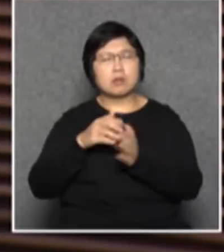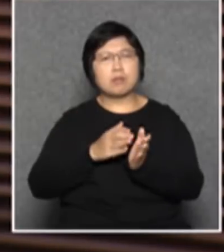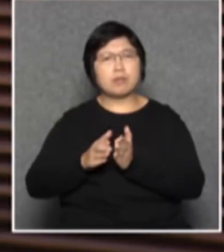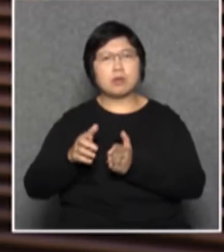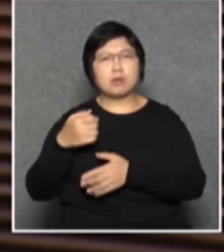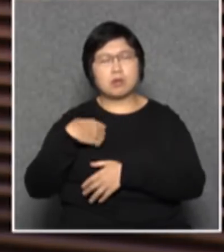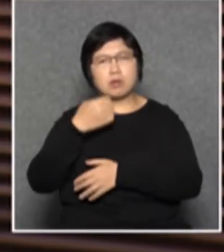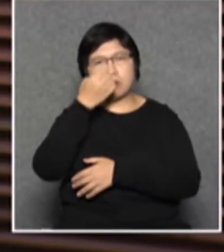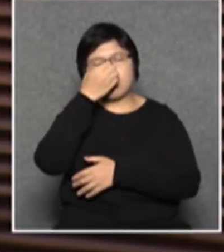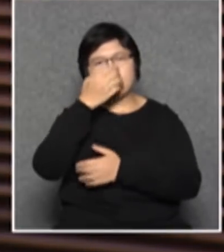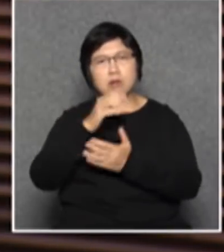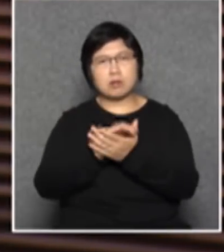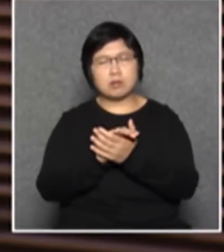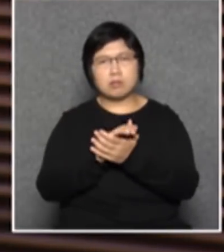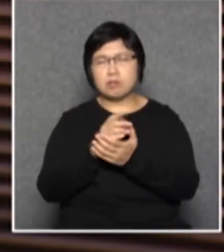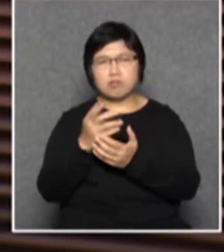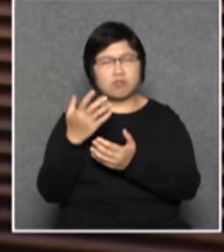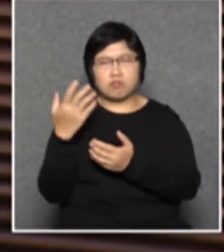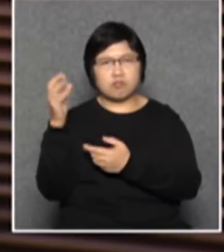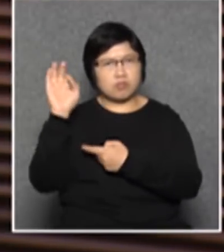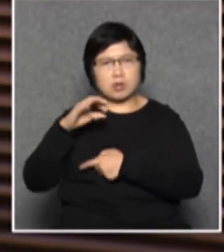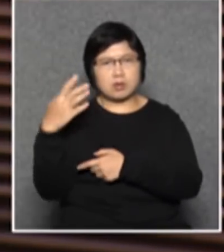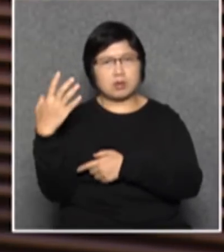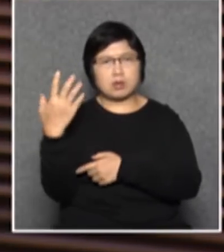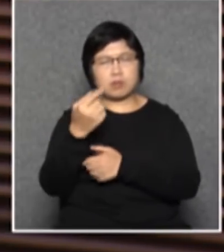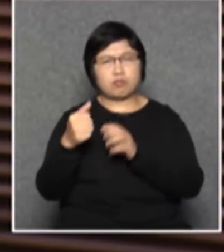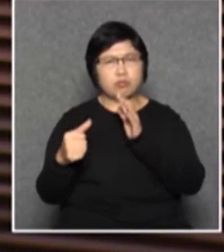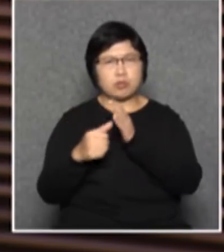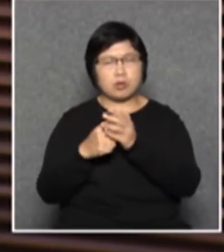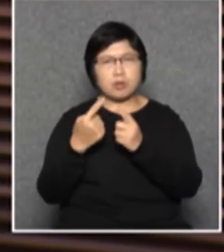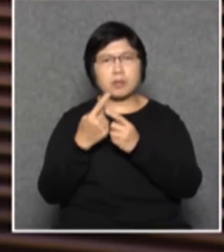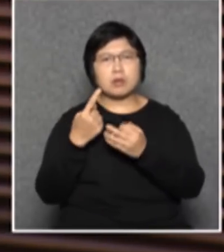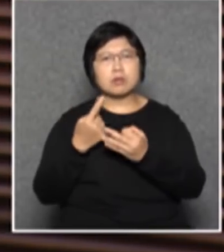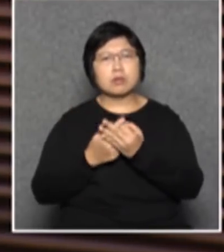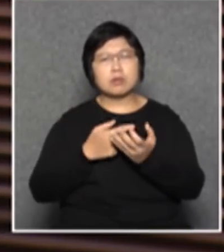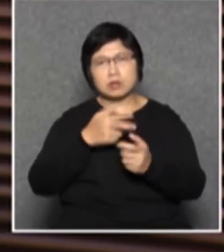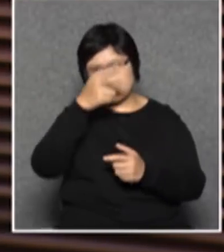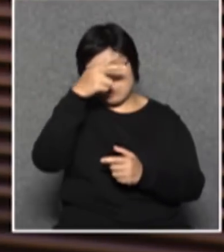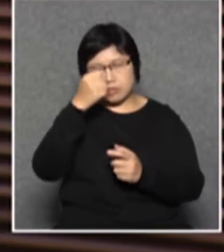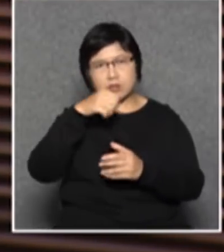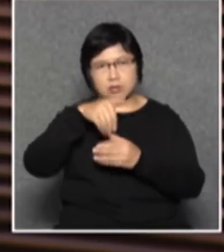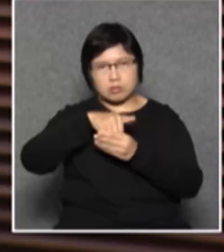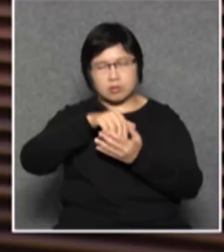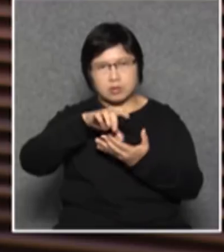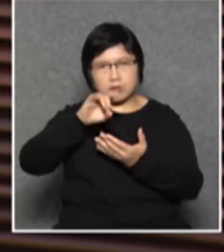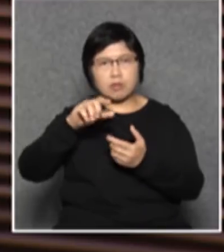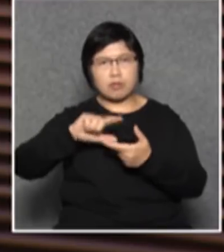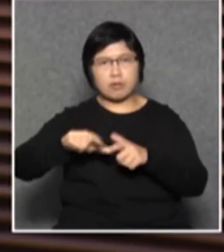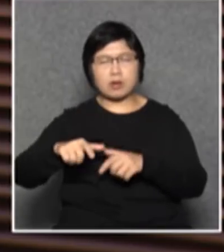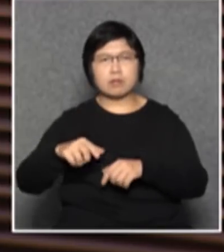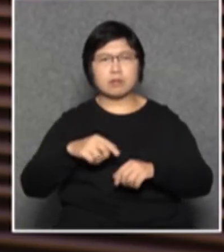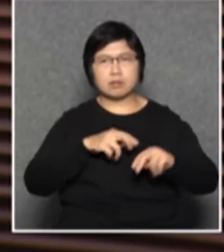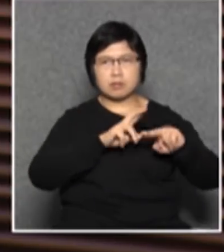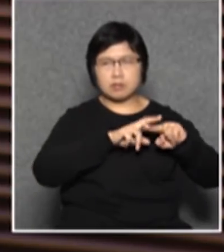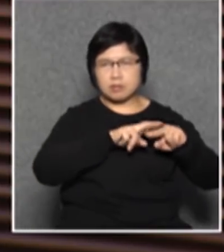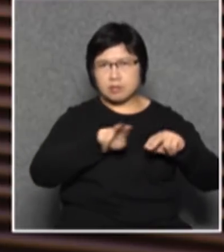香港有史以來最民主的一個行政長官選舉辦法。從國家的層面成